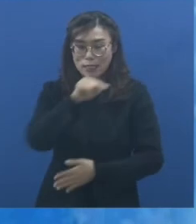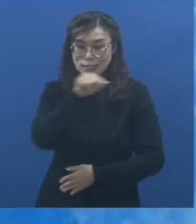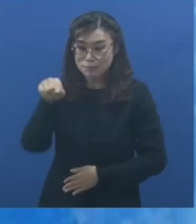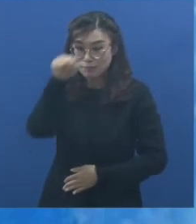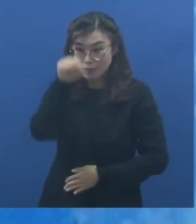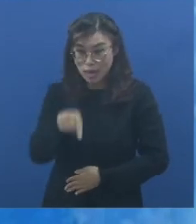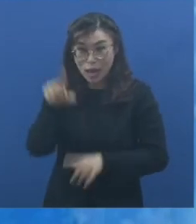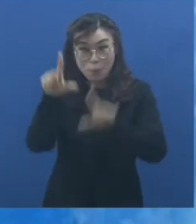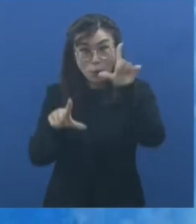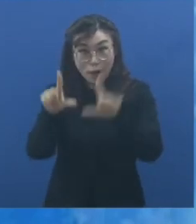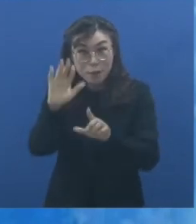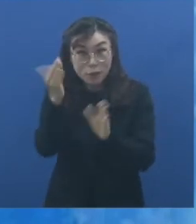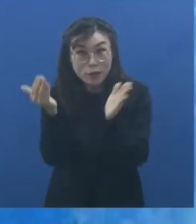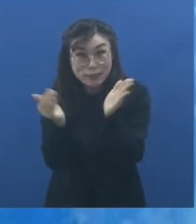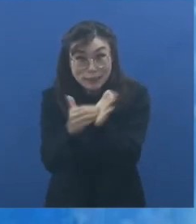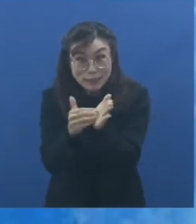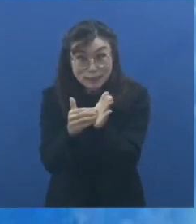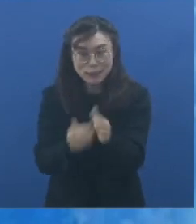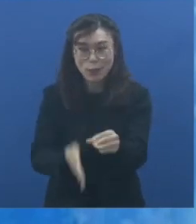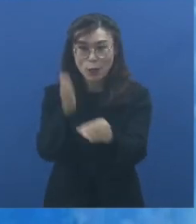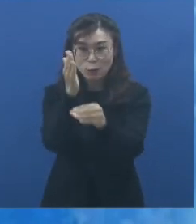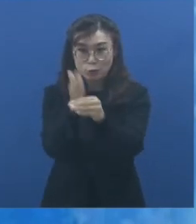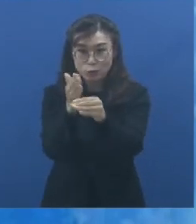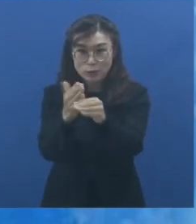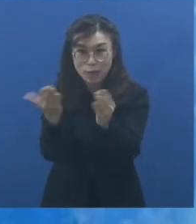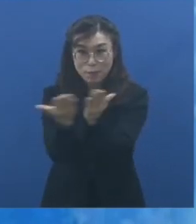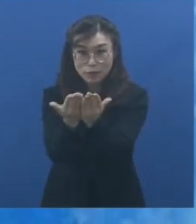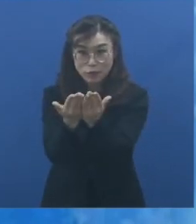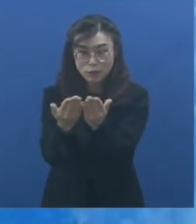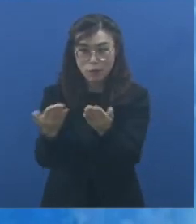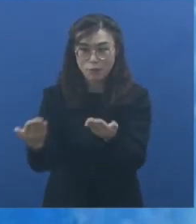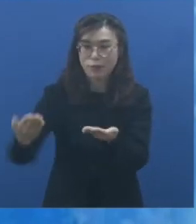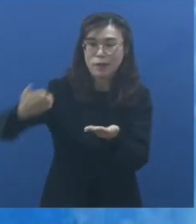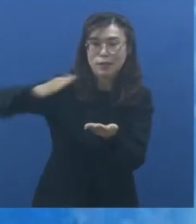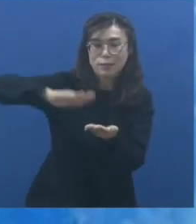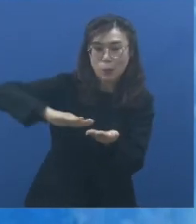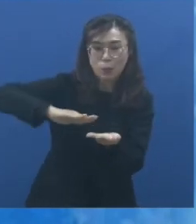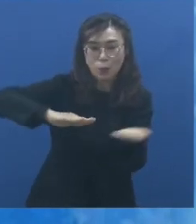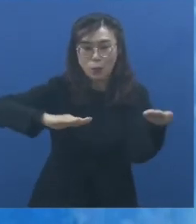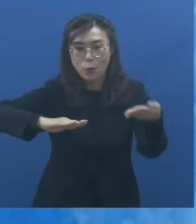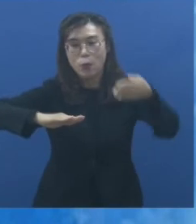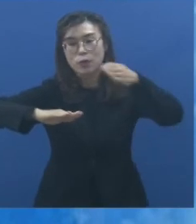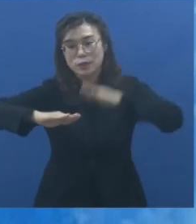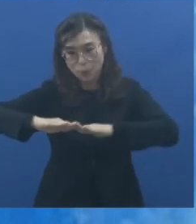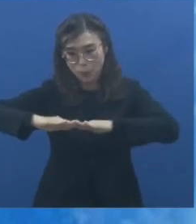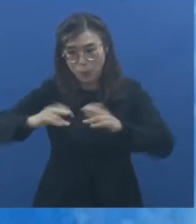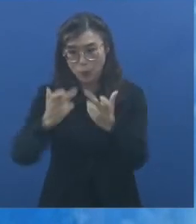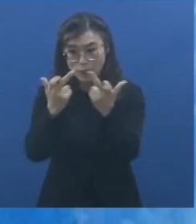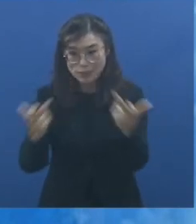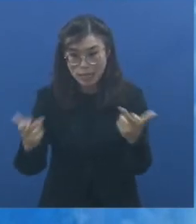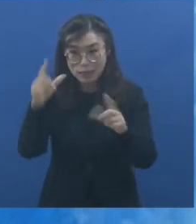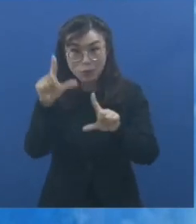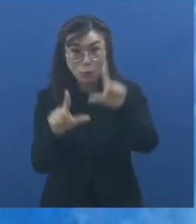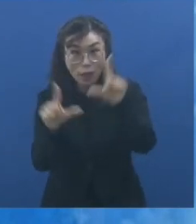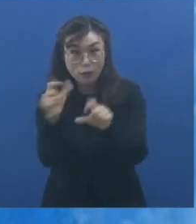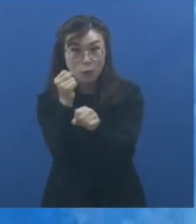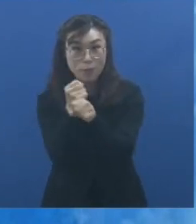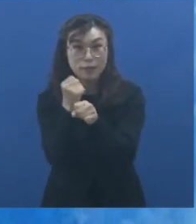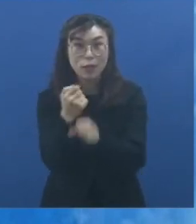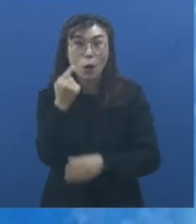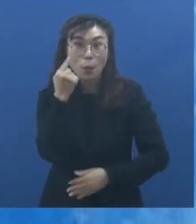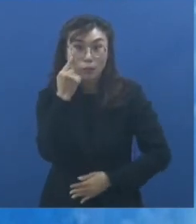여기 중심의 맞추어서 자 3 모양을 한번 만들어 볼게요 자 3 모양 한번 만들어